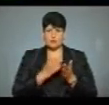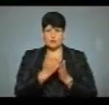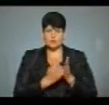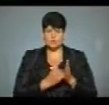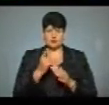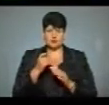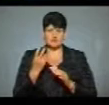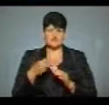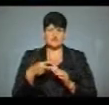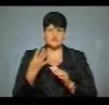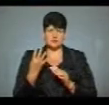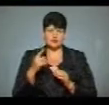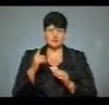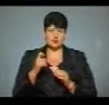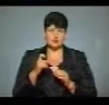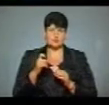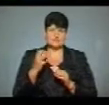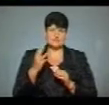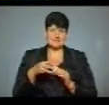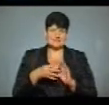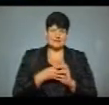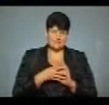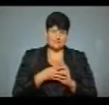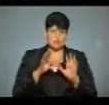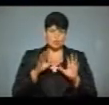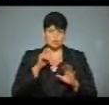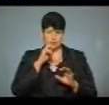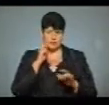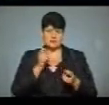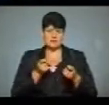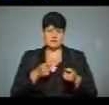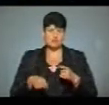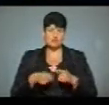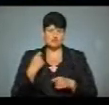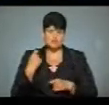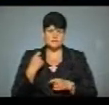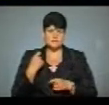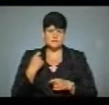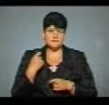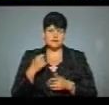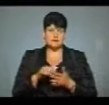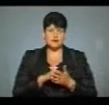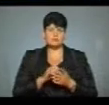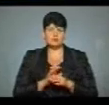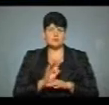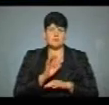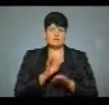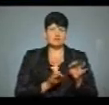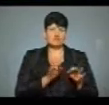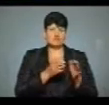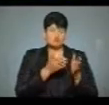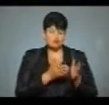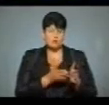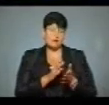статтею 124, статтею 139 Кодексу України про адміністративні правопорушення. Матеріали будуть направлені на суд. В